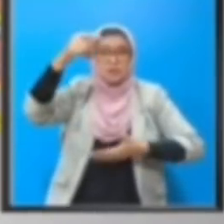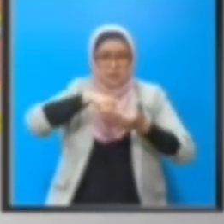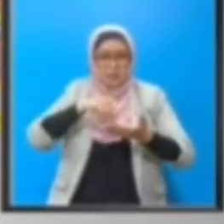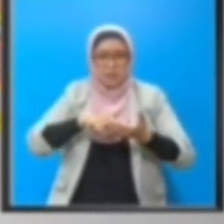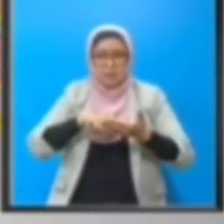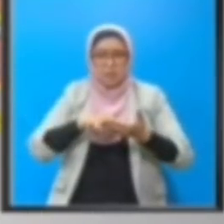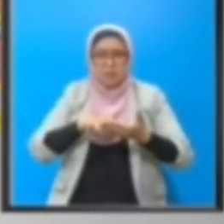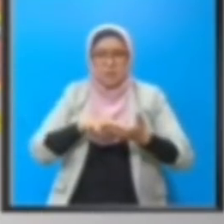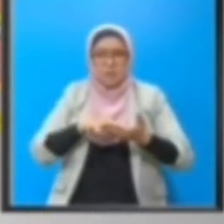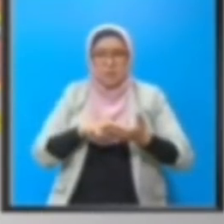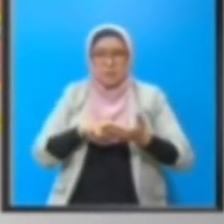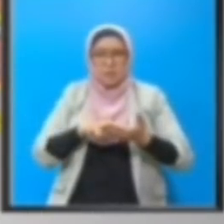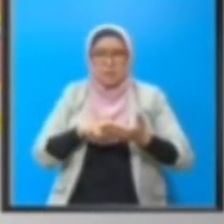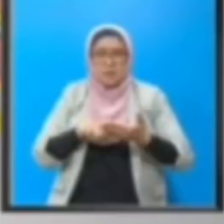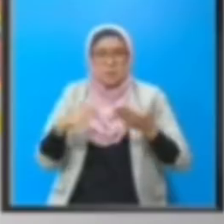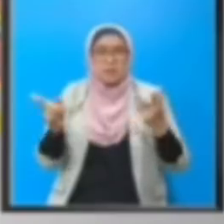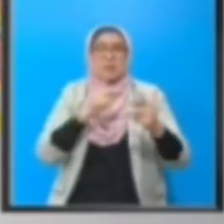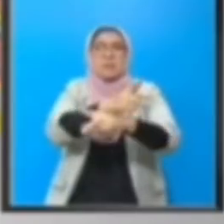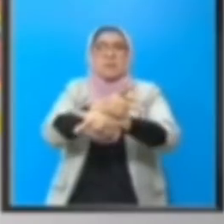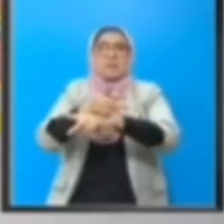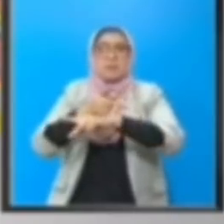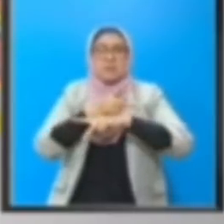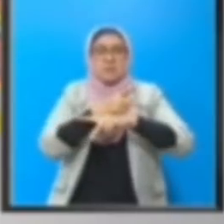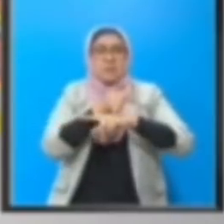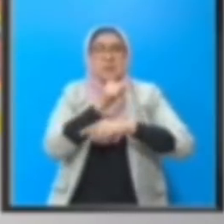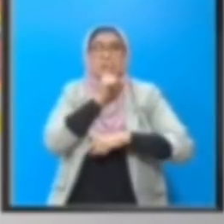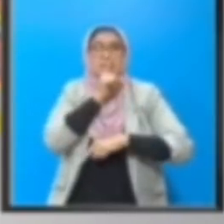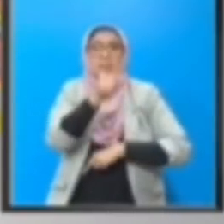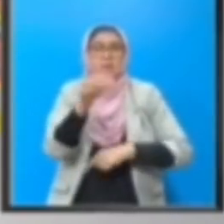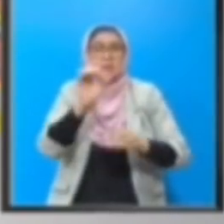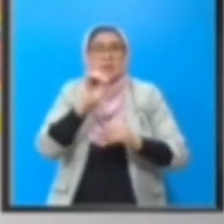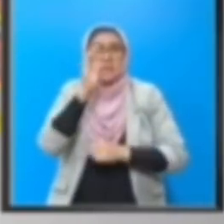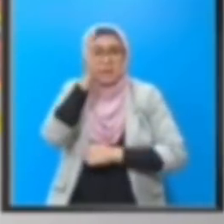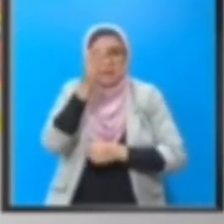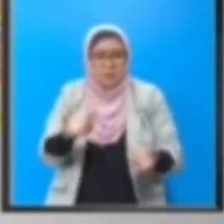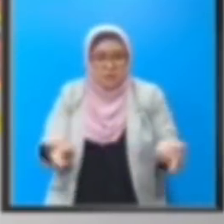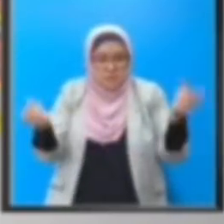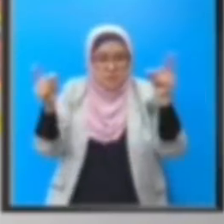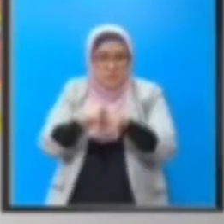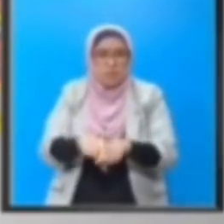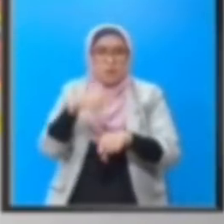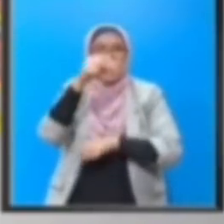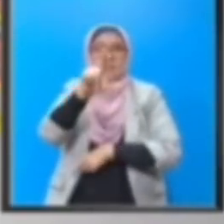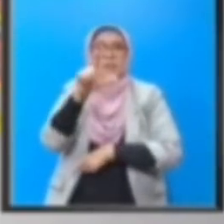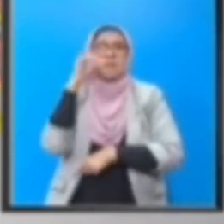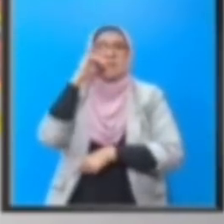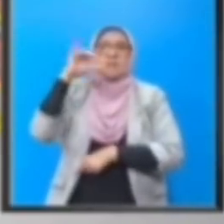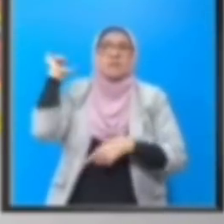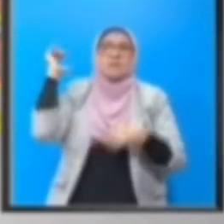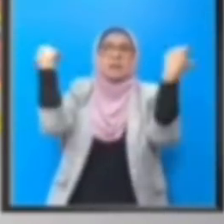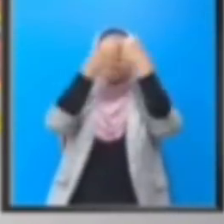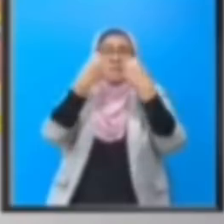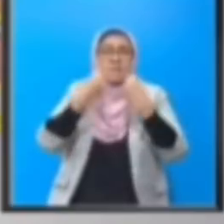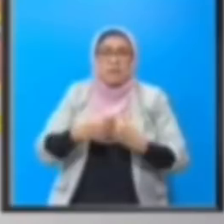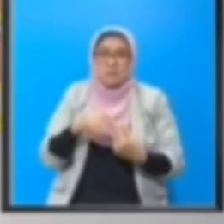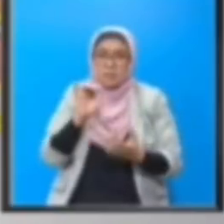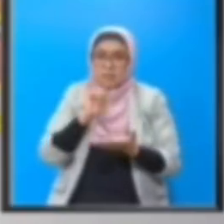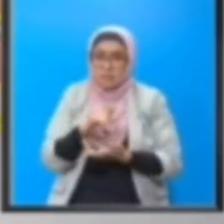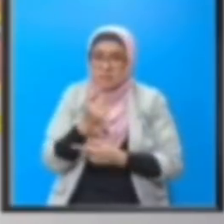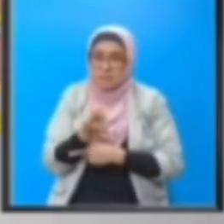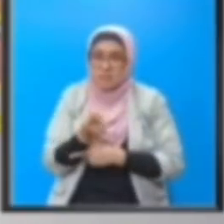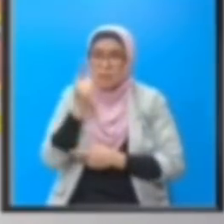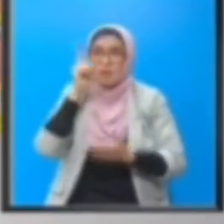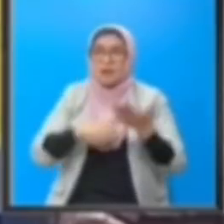telah mengambil langkah-langkah untuk tidak mengulangi perkara semalam. Saya nak dengar penjelasan Tuan Yang Dipertua, apakah langkah yang telah diambil